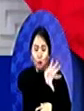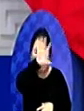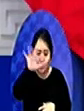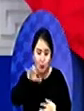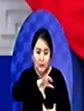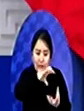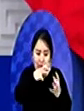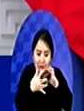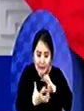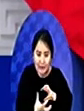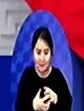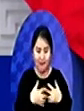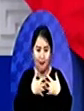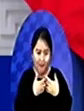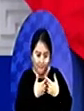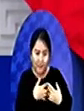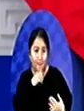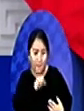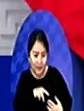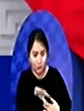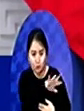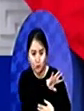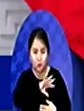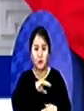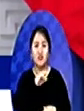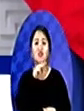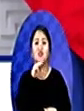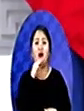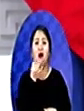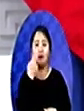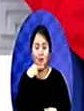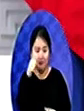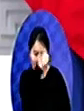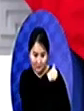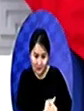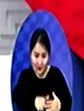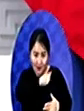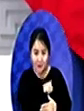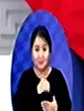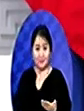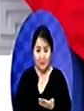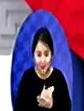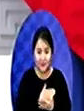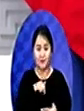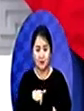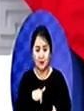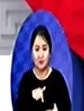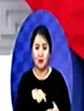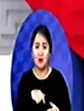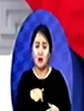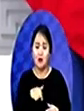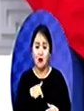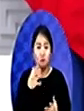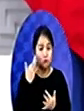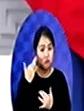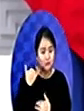байгууллагын шаардлагыг хангасан ийм горимж шилжих бүрэн болцоо ойрын үед бүртгэх юм аа. Энэ бол